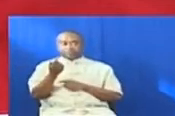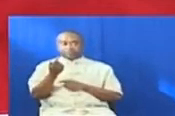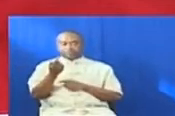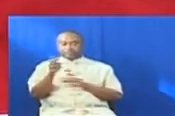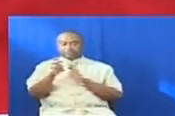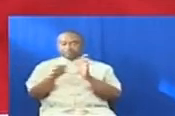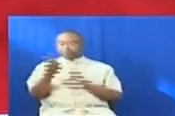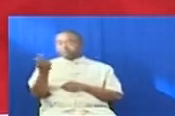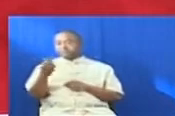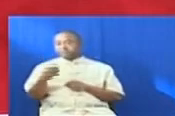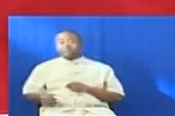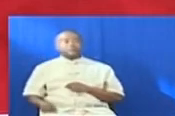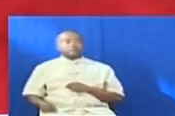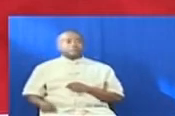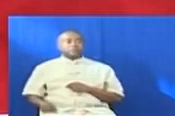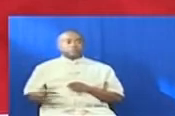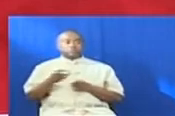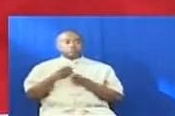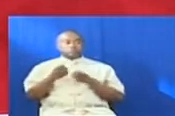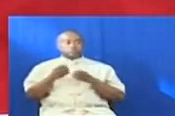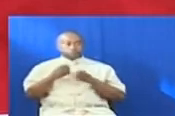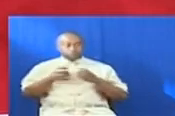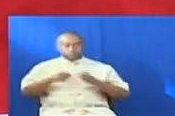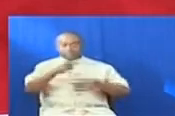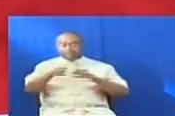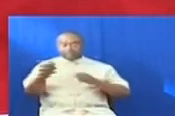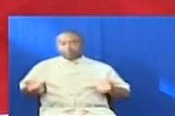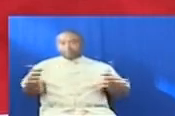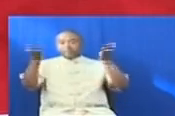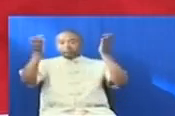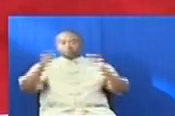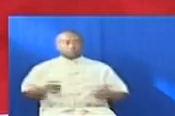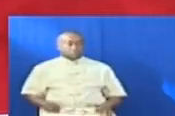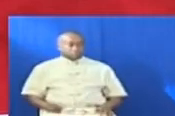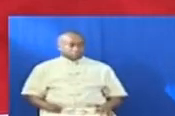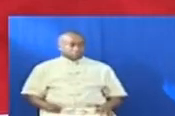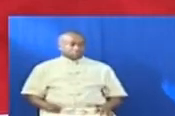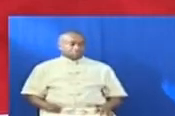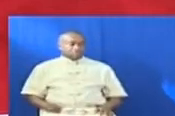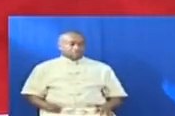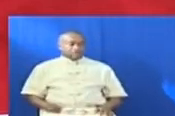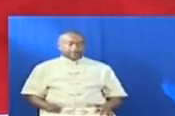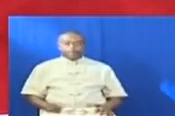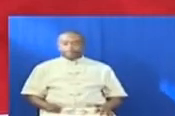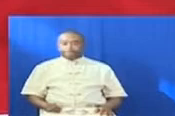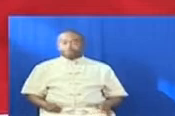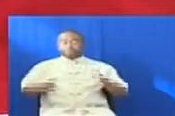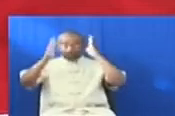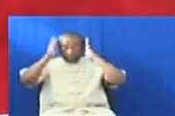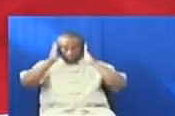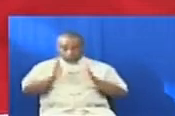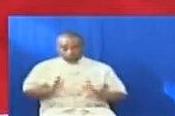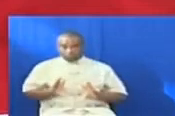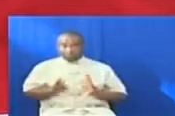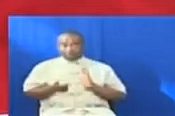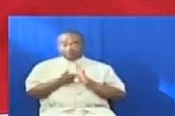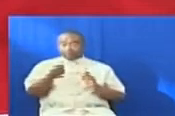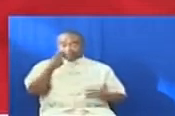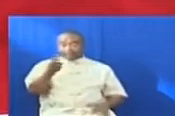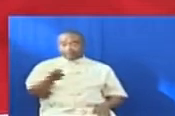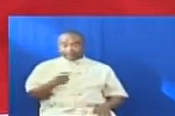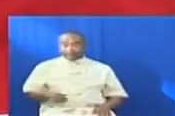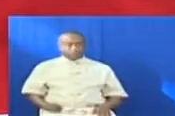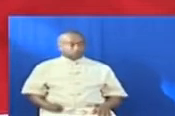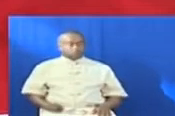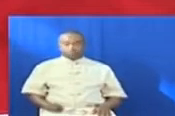ya umma katika kutekeleza miradi ya maendeleo. Wanakiuka sana hawa wenzetu. Na mheshimiwa naibu spika, ukiliangalia hili,